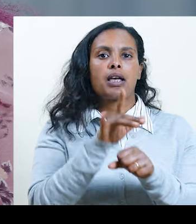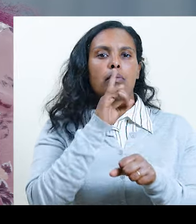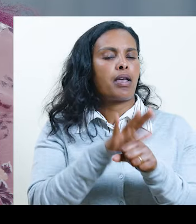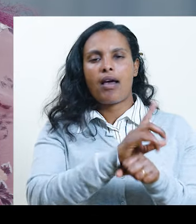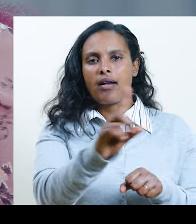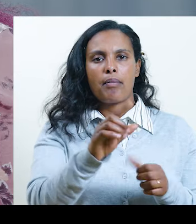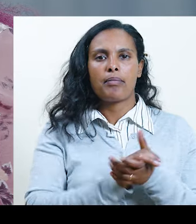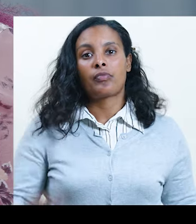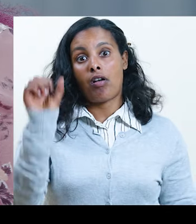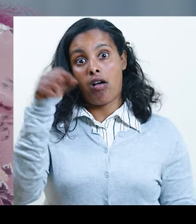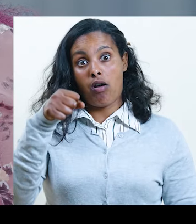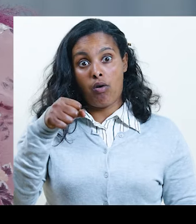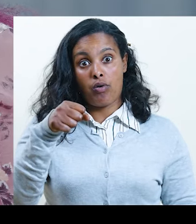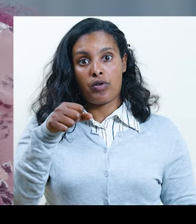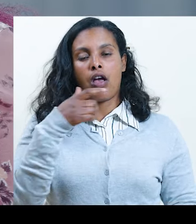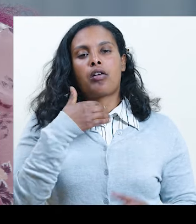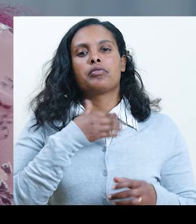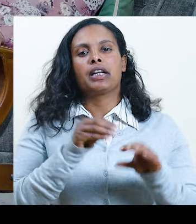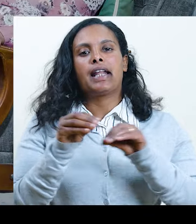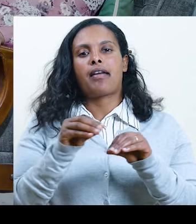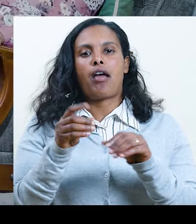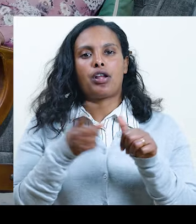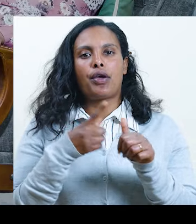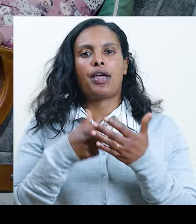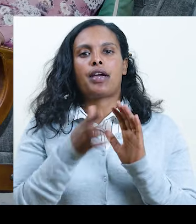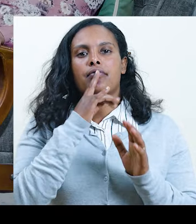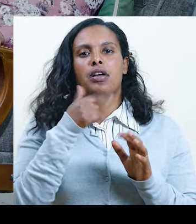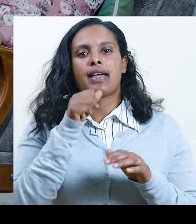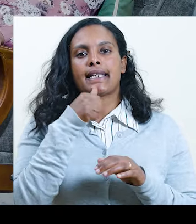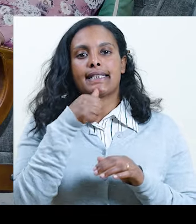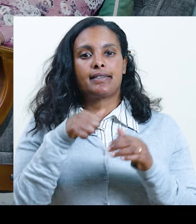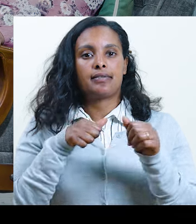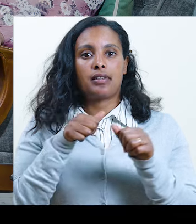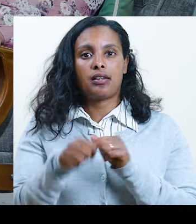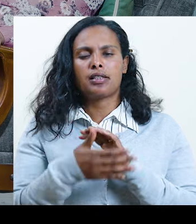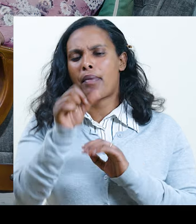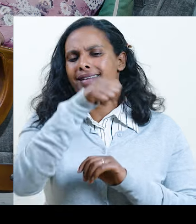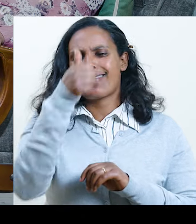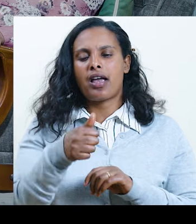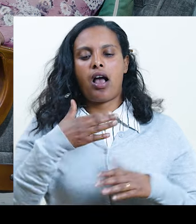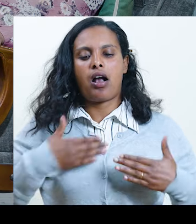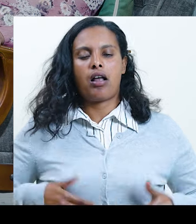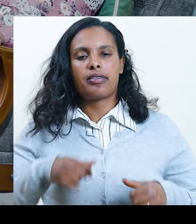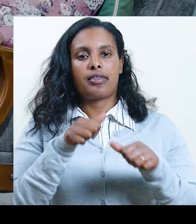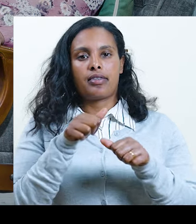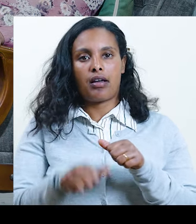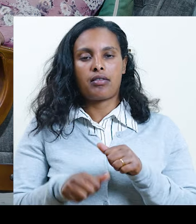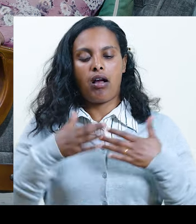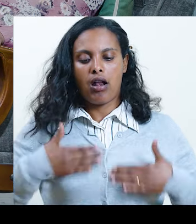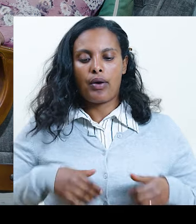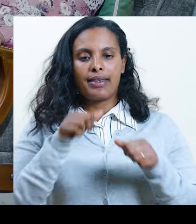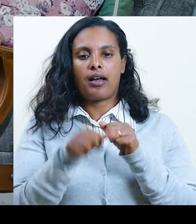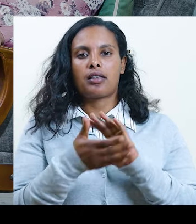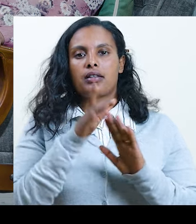ነው አይደለም? እንግዲህ ያለው ንቅናቄ አንዱ ይሄ ነው። የአሲድ ጥቃት እንደ ማንኛውም የአካል